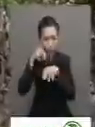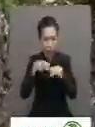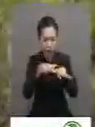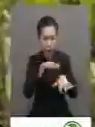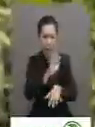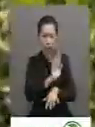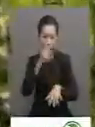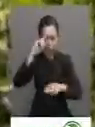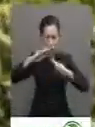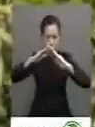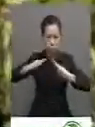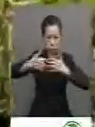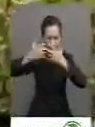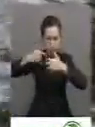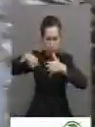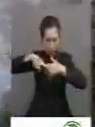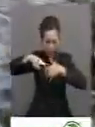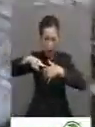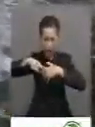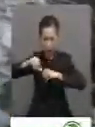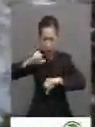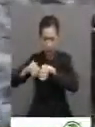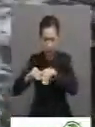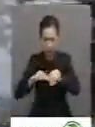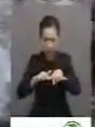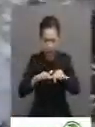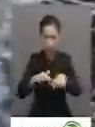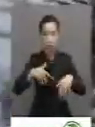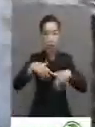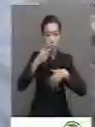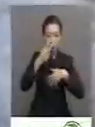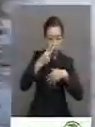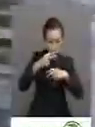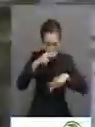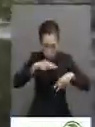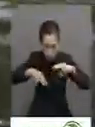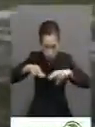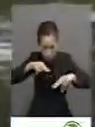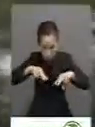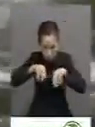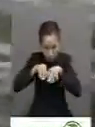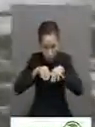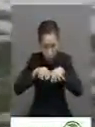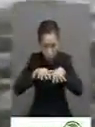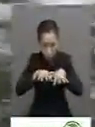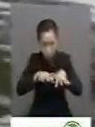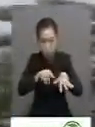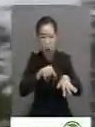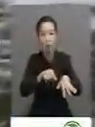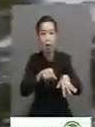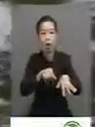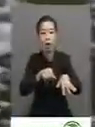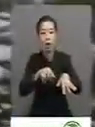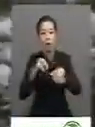ยเก็บตัวอย่างไปตรวจสอบเดินสายตามเส้นทางของน้ำเพื่อหาความผิดปกติด้วยนะคะพบว่าในจุดนี้เป็นช่วง